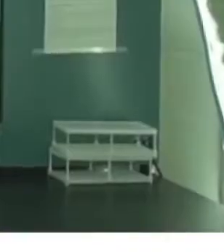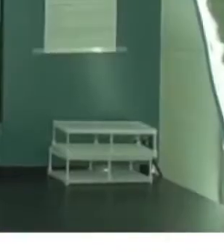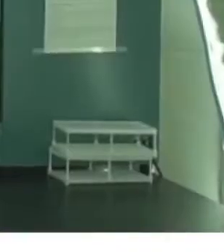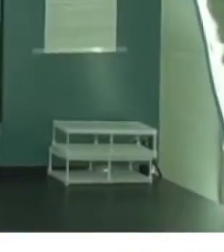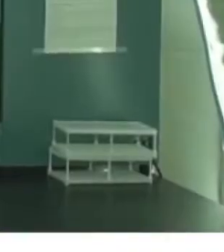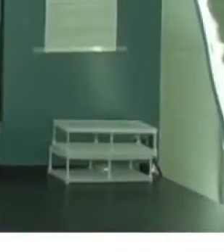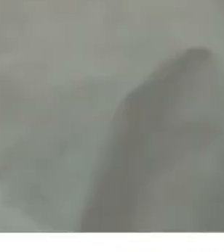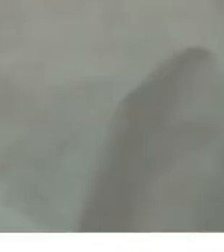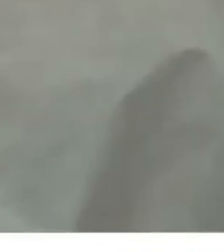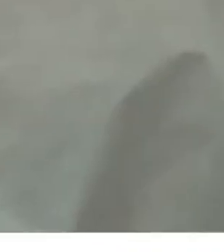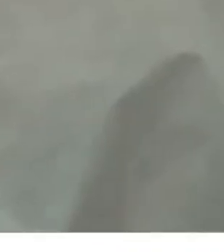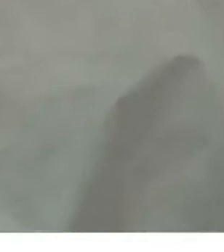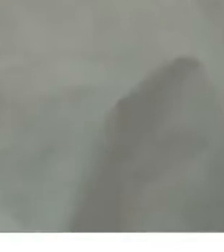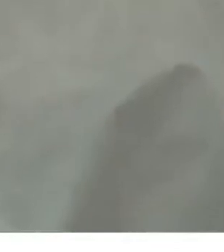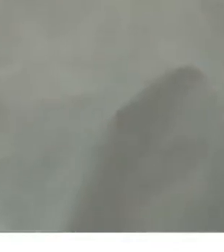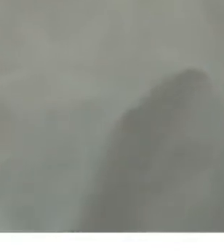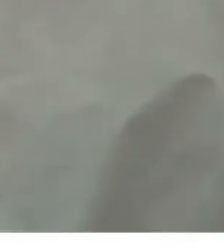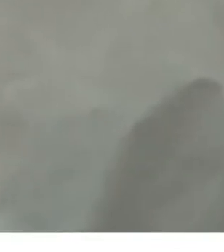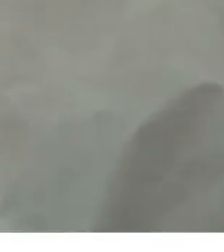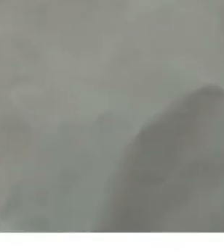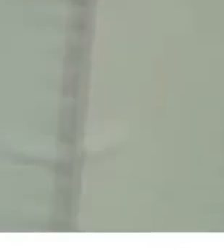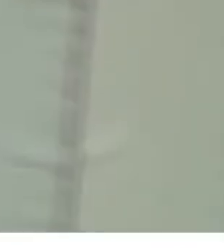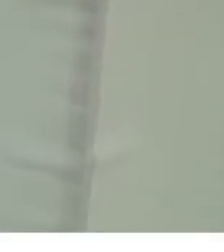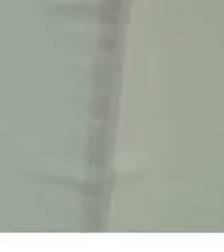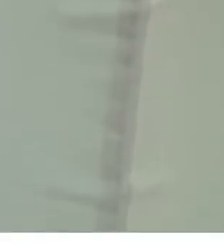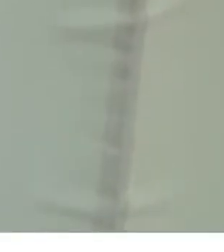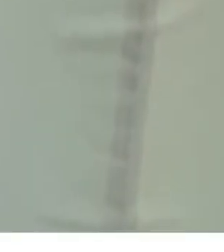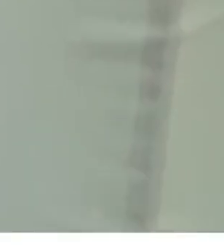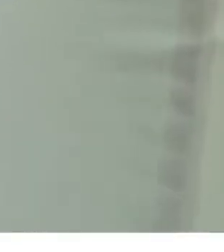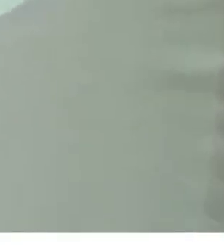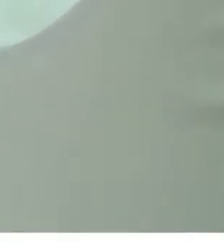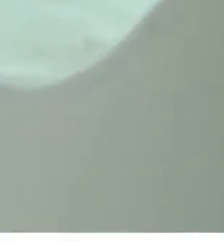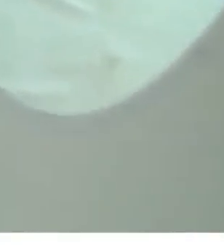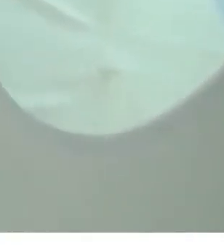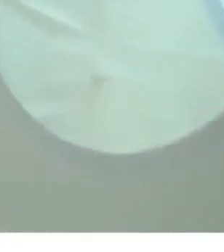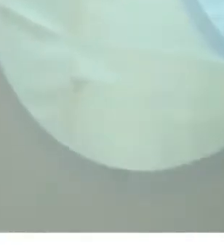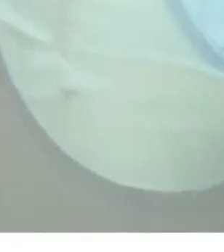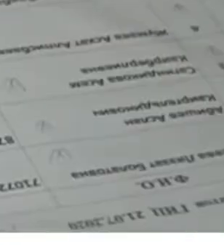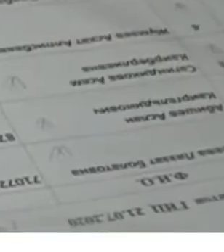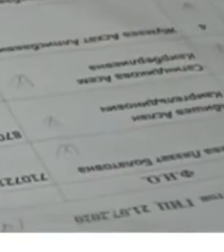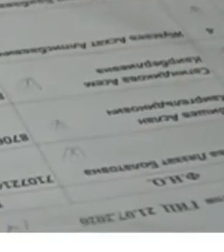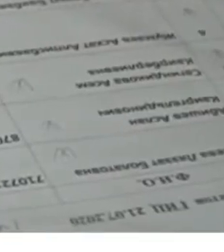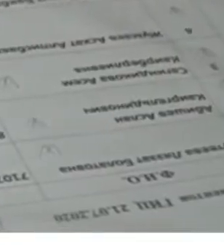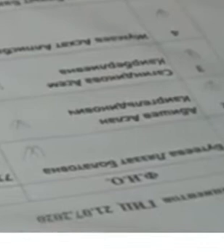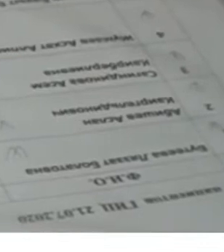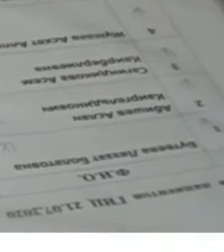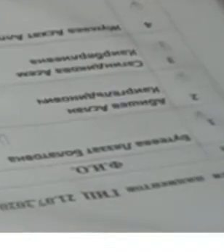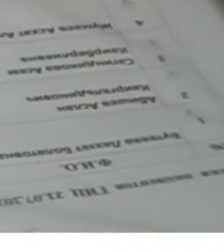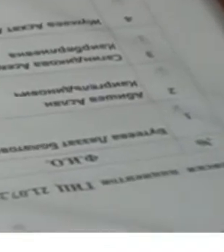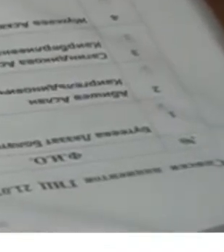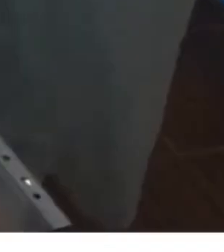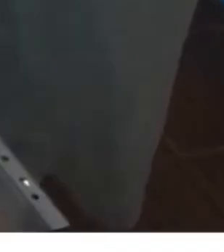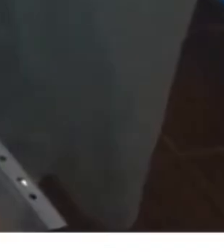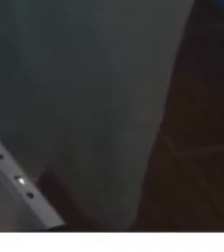В случае выхода вакцины в первую очередь ею будут охвачены люди старшего возраста и медработники. Коронавирус очень опасен для людей